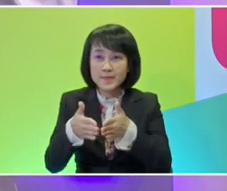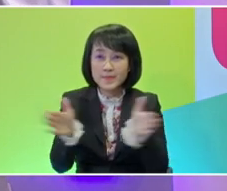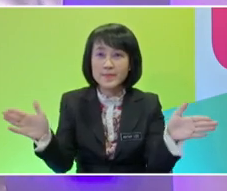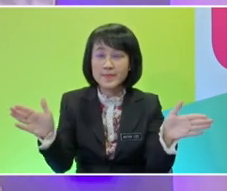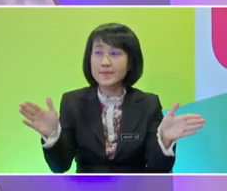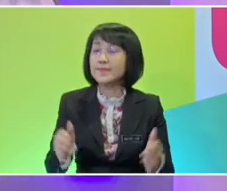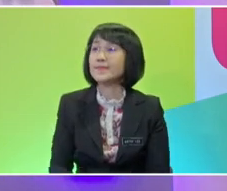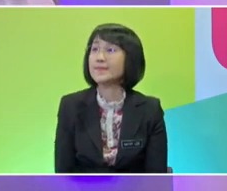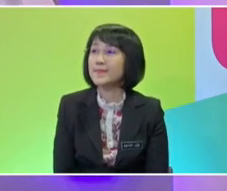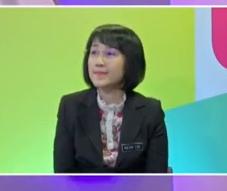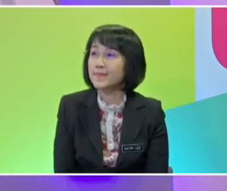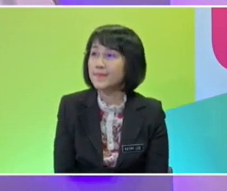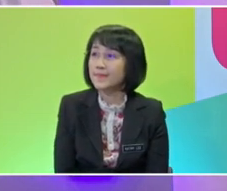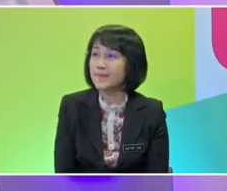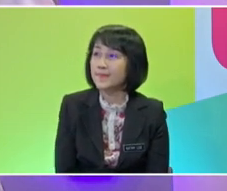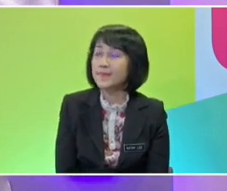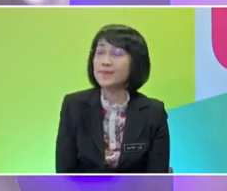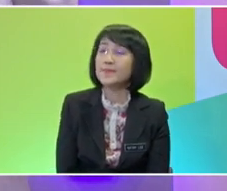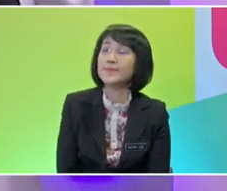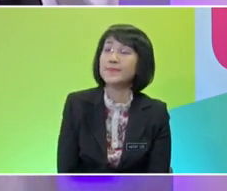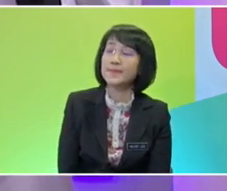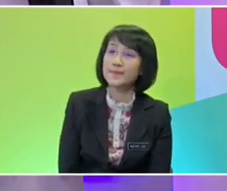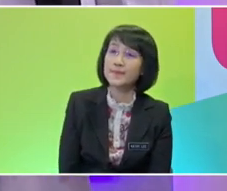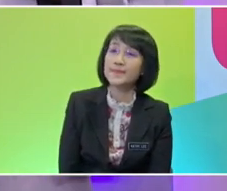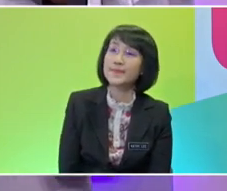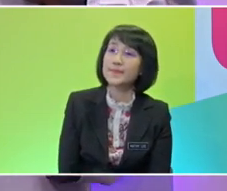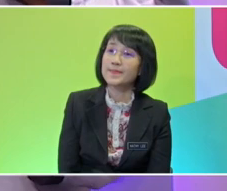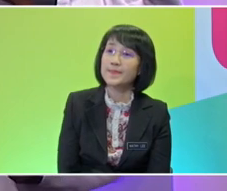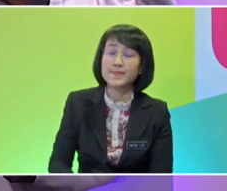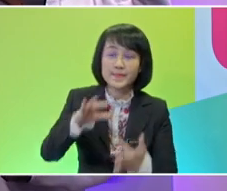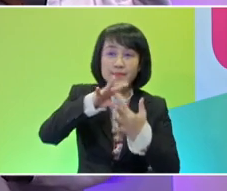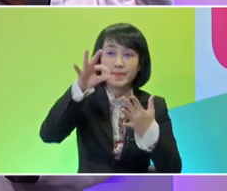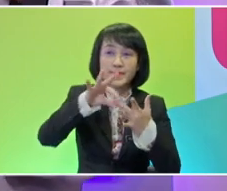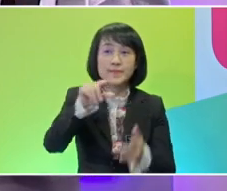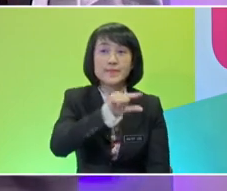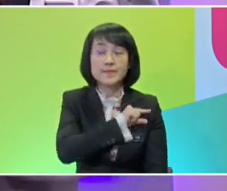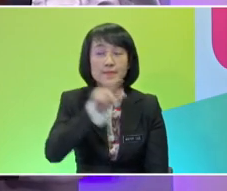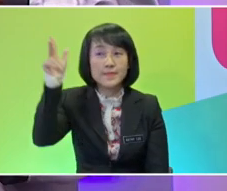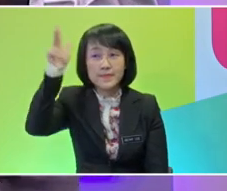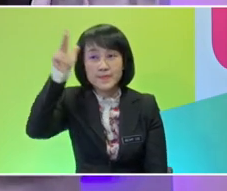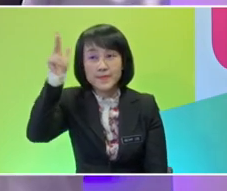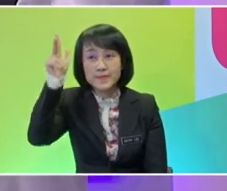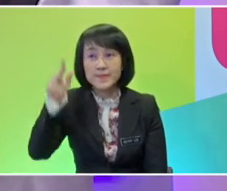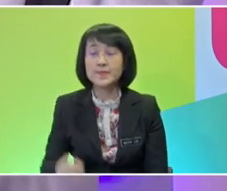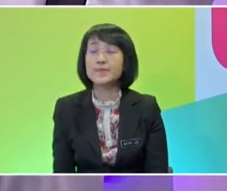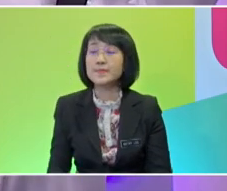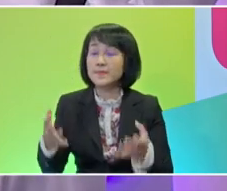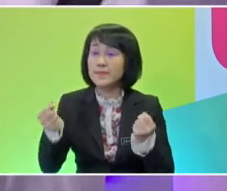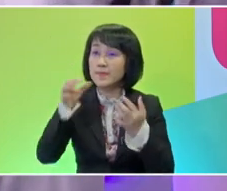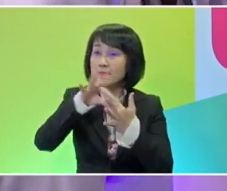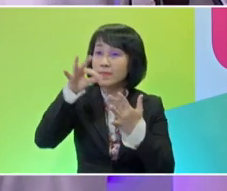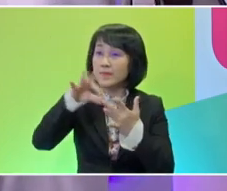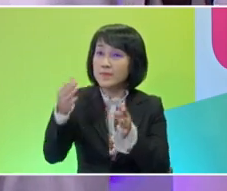tadi sebab tadi sudah sebut Awa lima disebut tadi memilih pegawai kerajaan jadi nak pilih Aduh